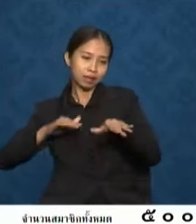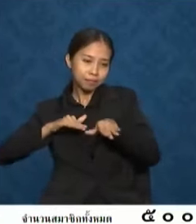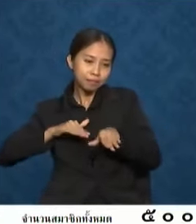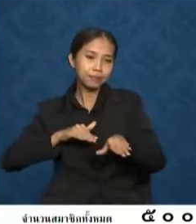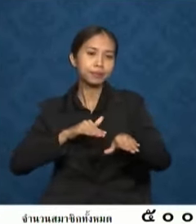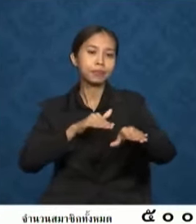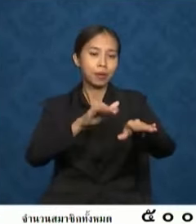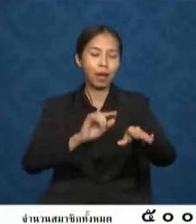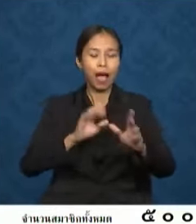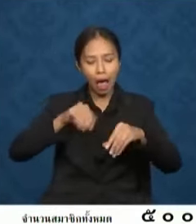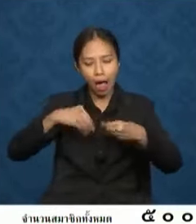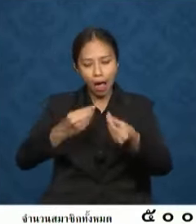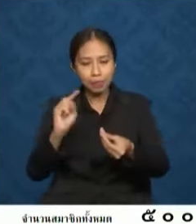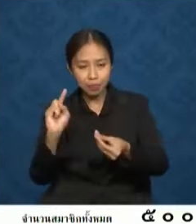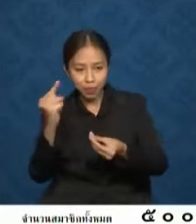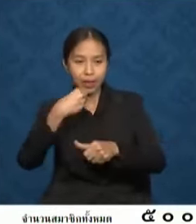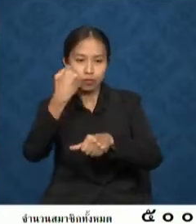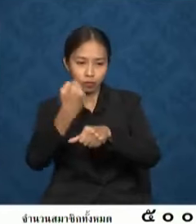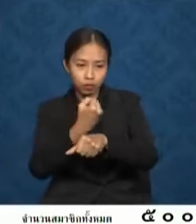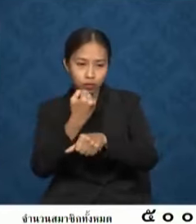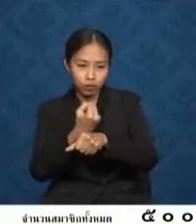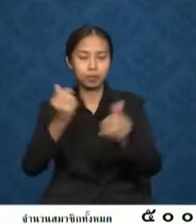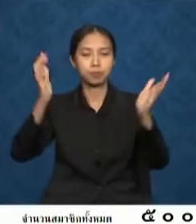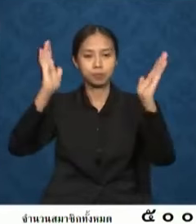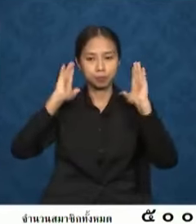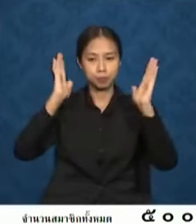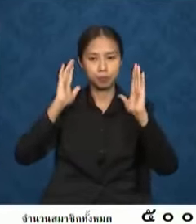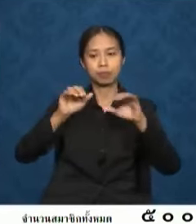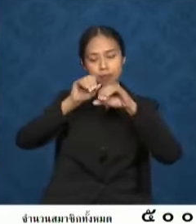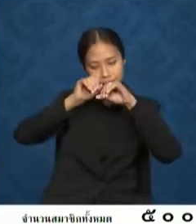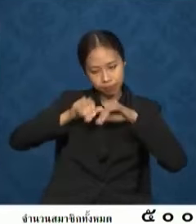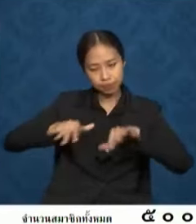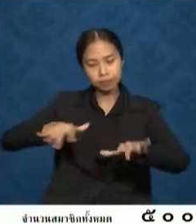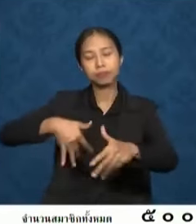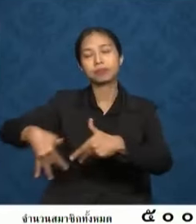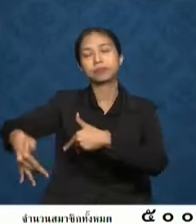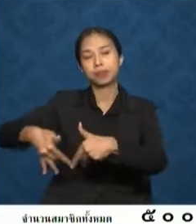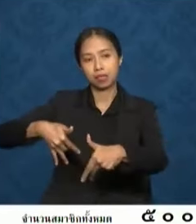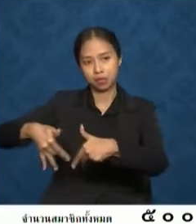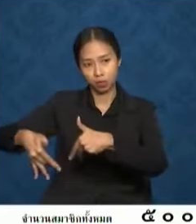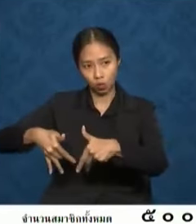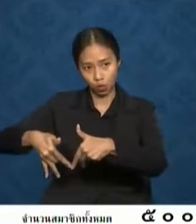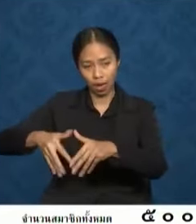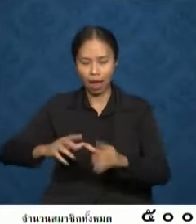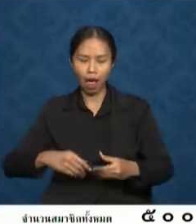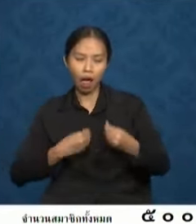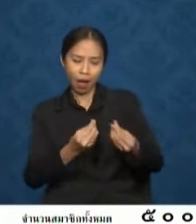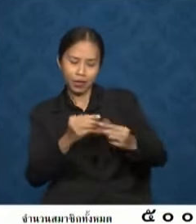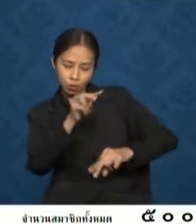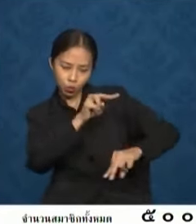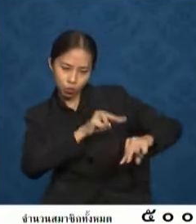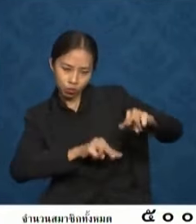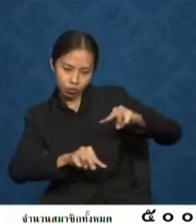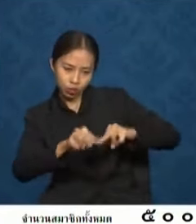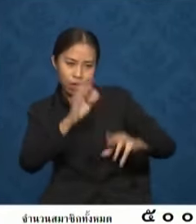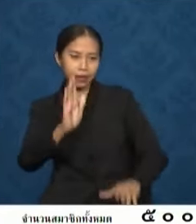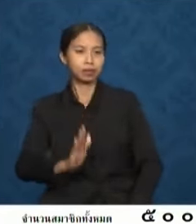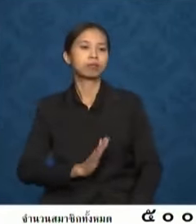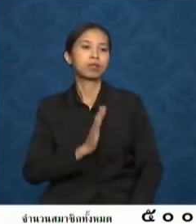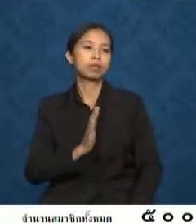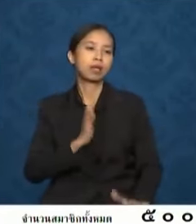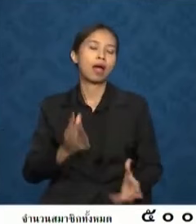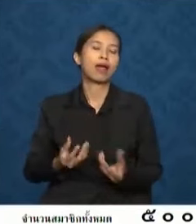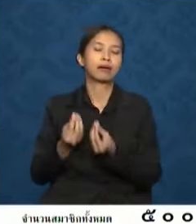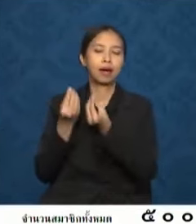ทันสมัยมีการฝึกซ้อมและประชาสัมพันธ์สื่อสารกับประชาชนเป็นการถวายความปลอดภัยให้สมพระเกียรติเพื่อ